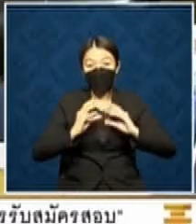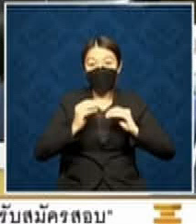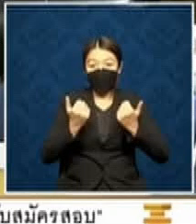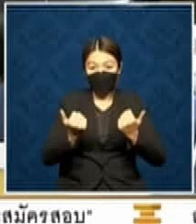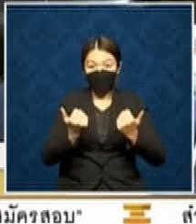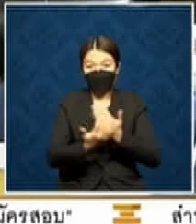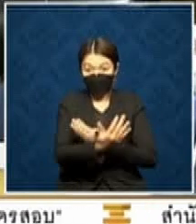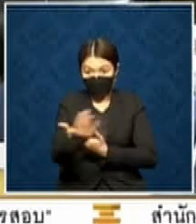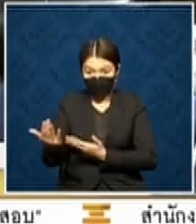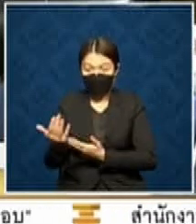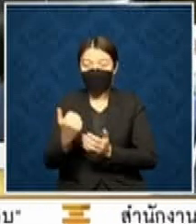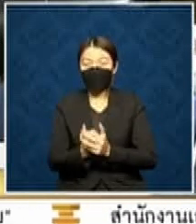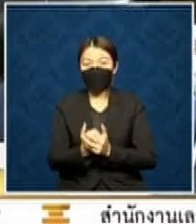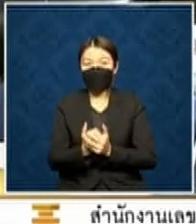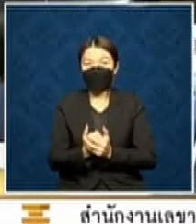แทน